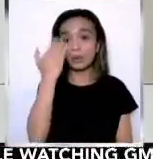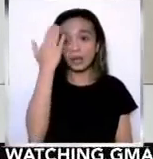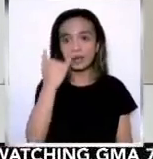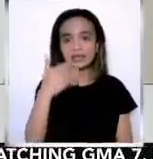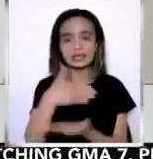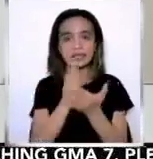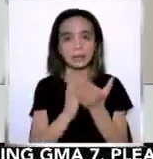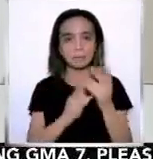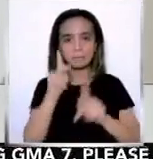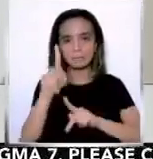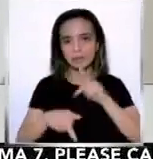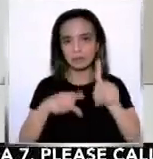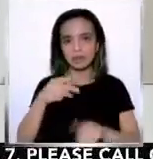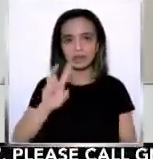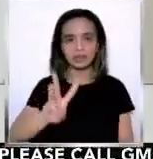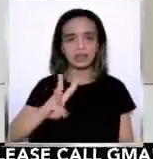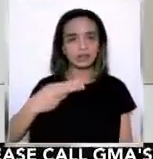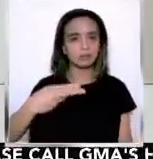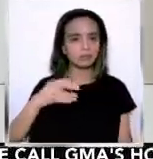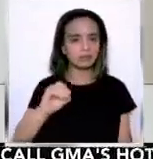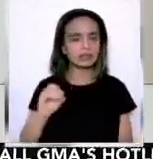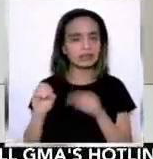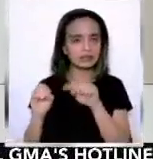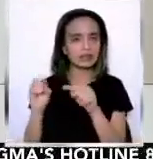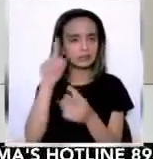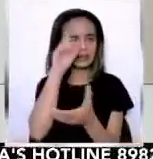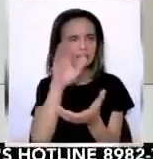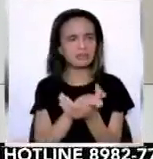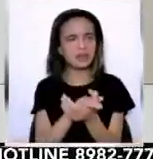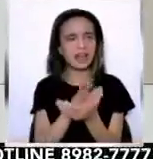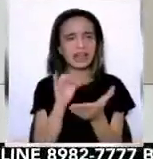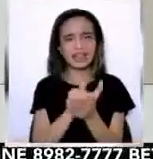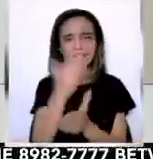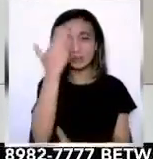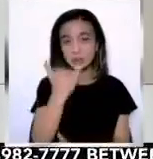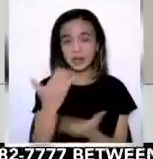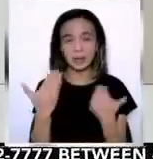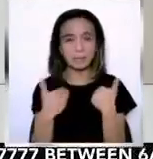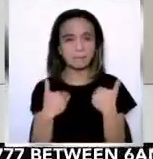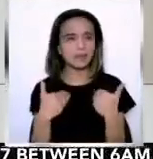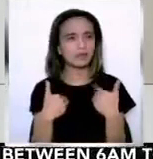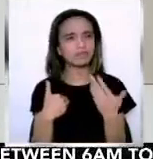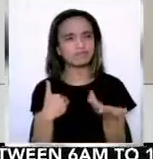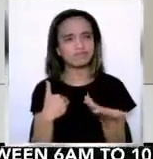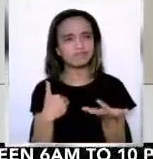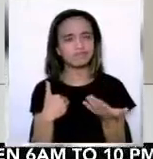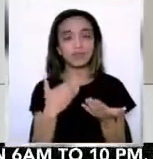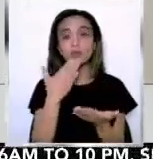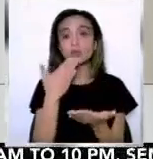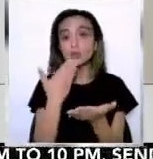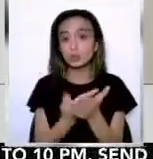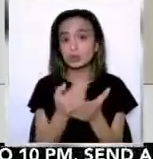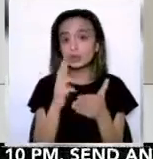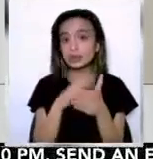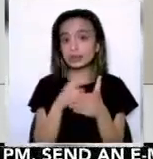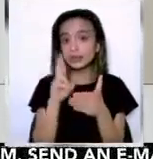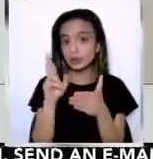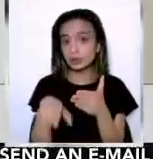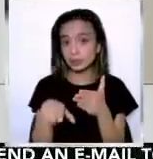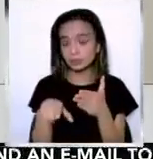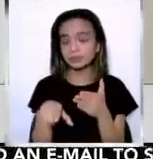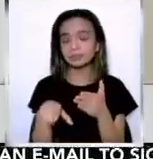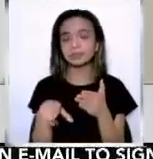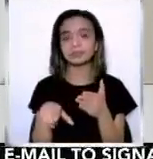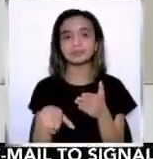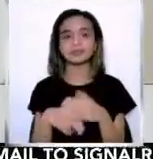WHO also believe na kaya nagkaroon tayo ng magandang result dito sa